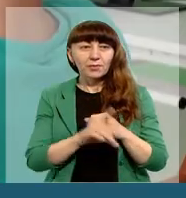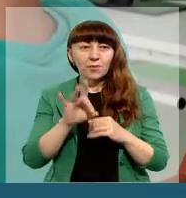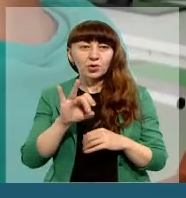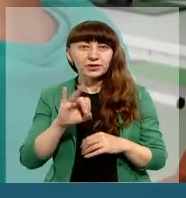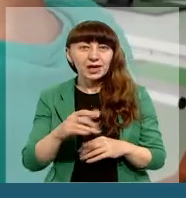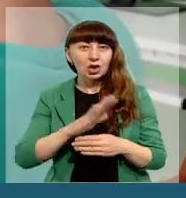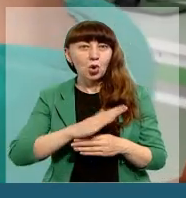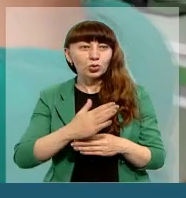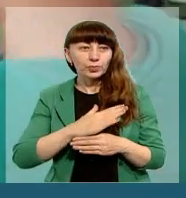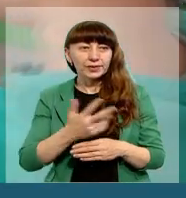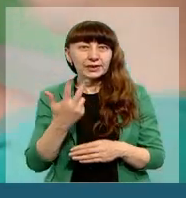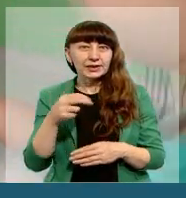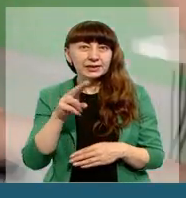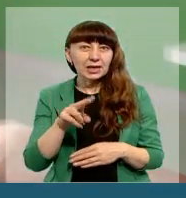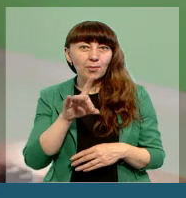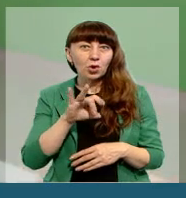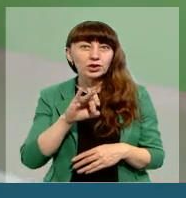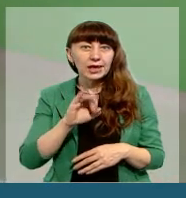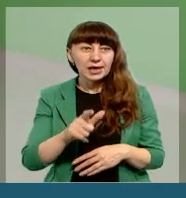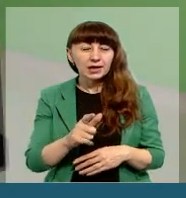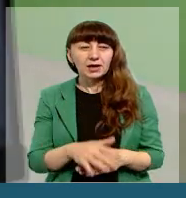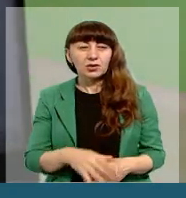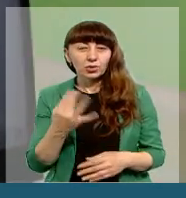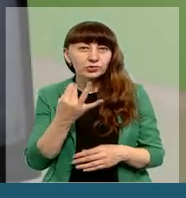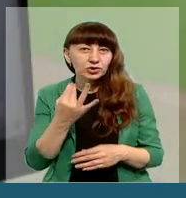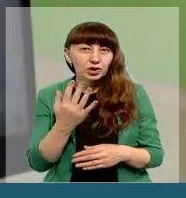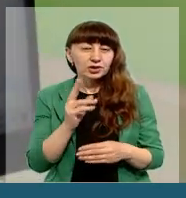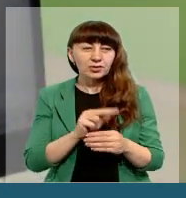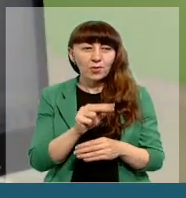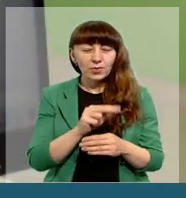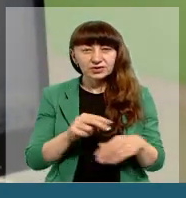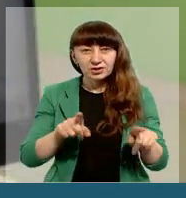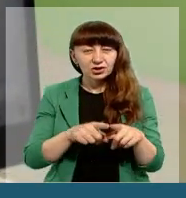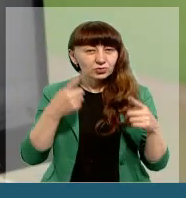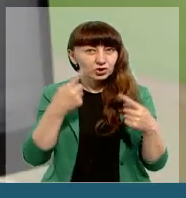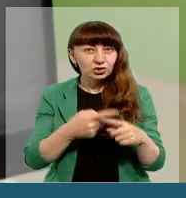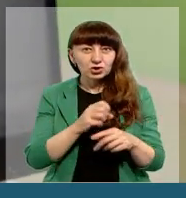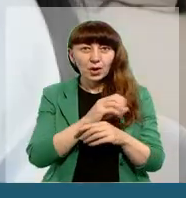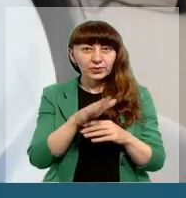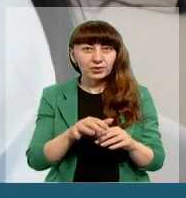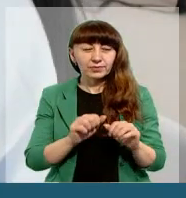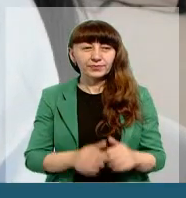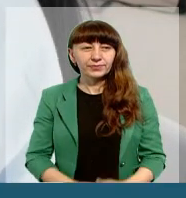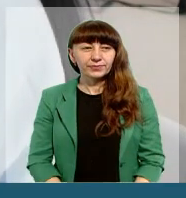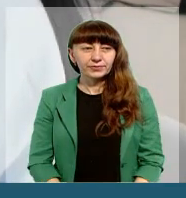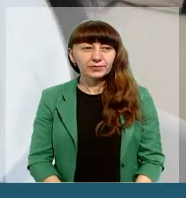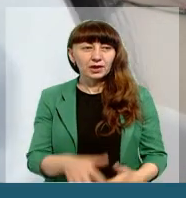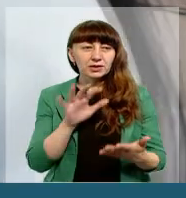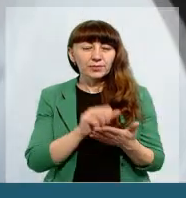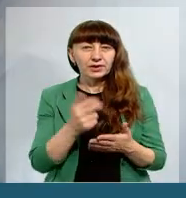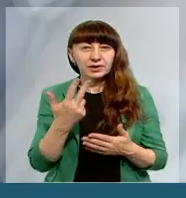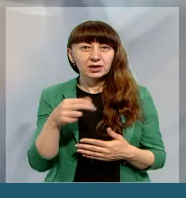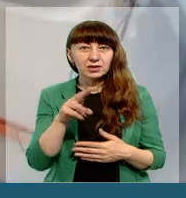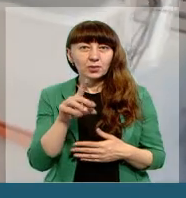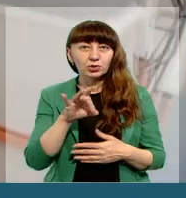модели ноутбуки для 3D-моделирования. О скучных уроках с таким техническим арсеналом можно забыть. Я занимаюсь 3D-моделированием